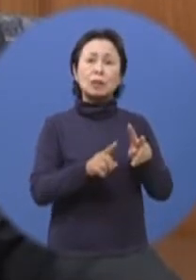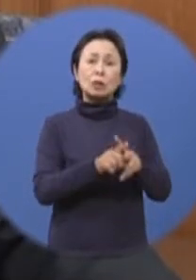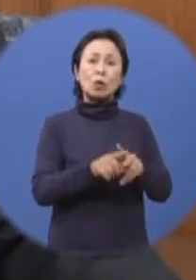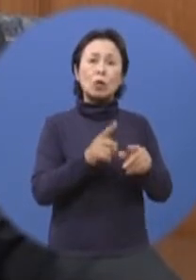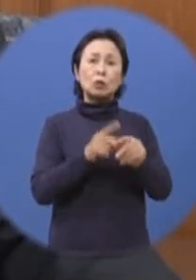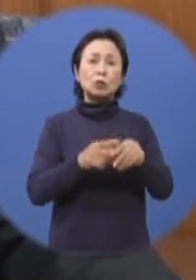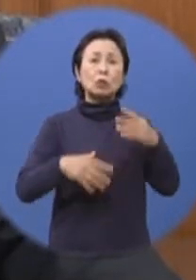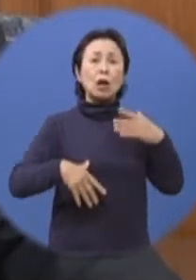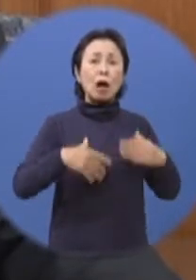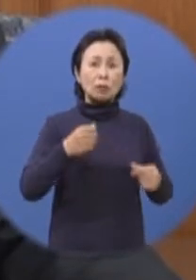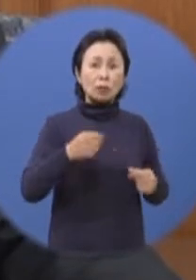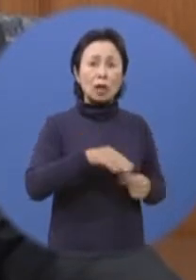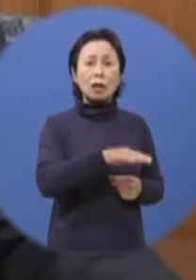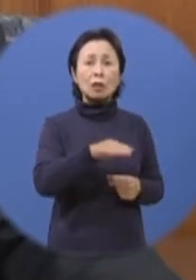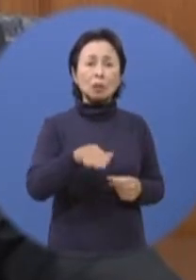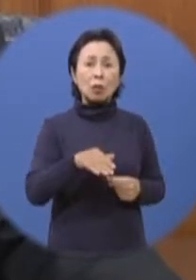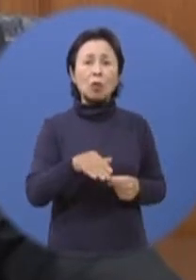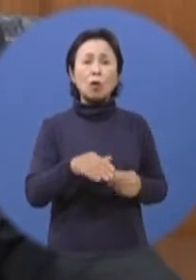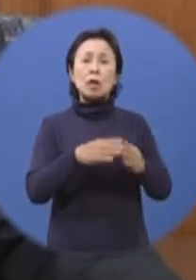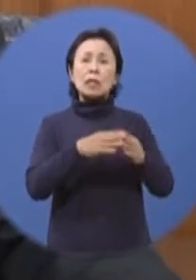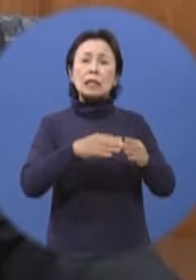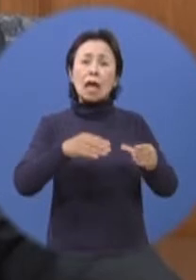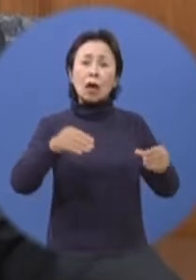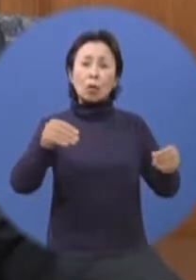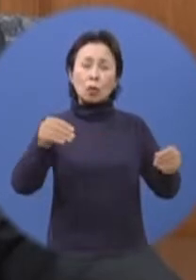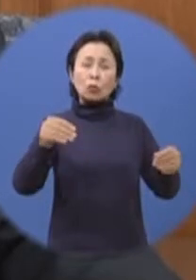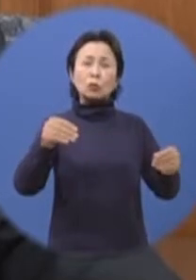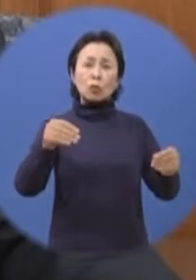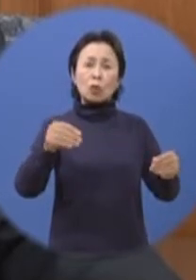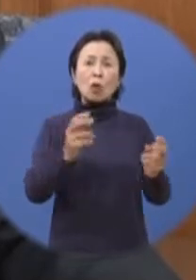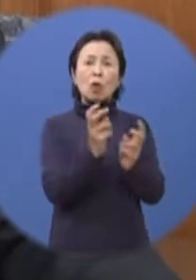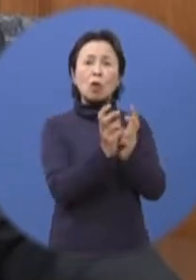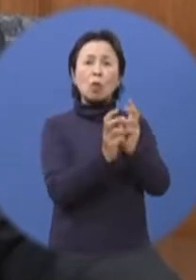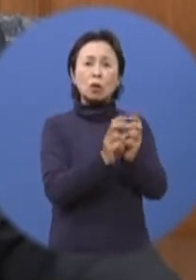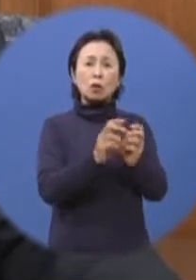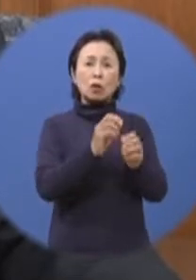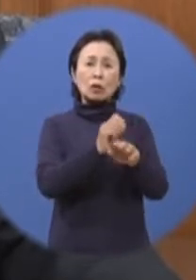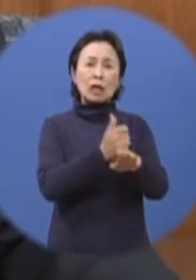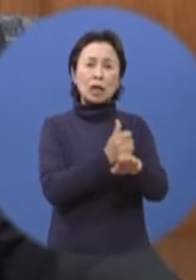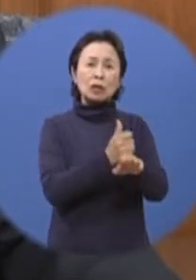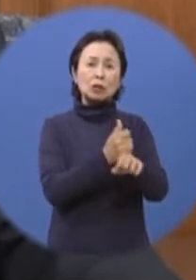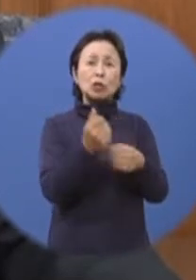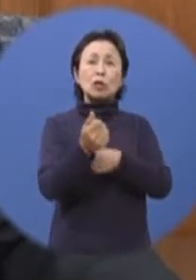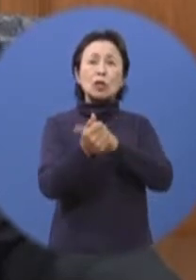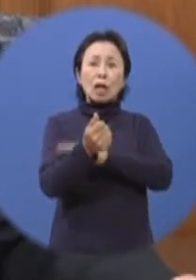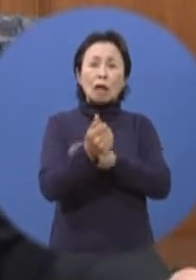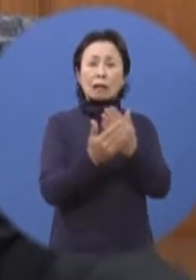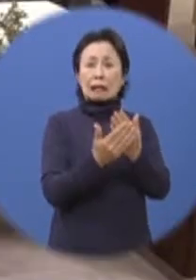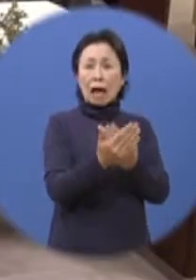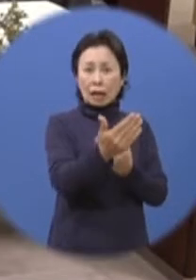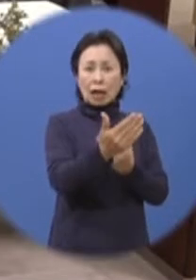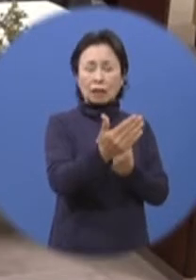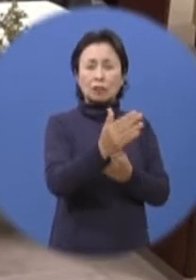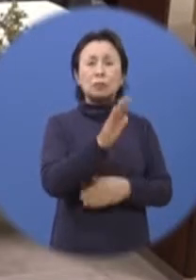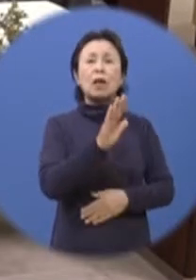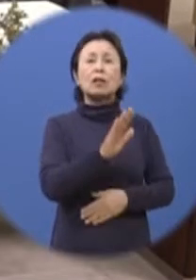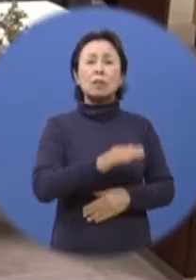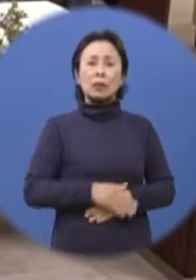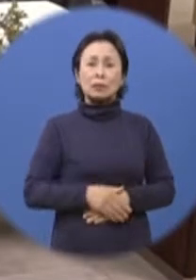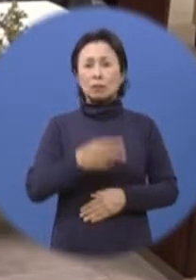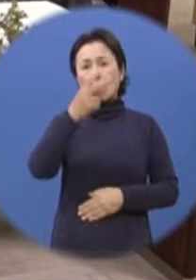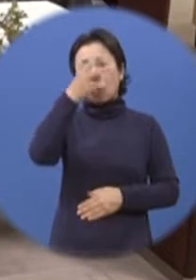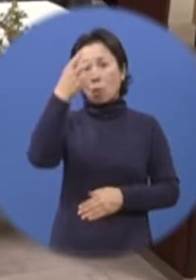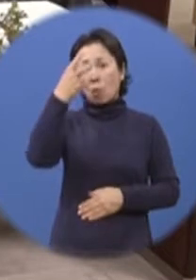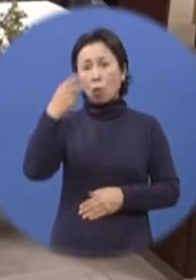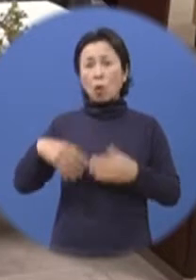は小中学税全日本小中学生ロボット先生減退かといってね寝子だけなんですよね高校生は